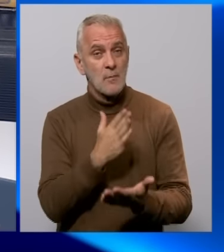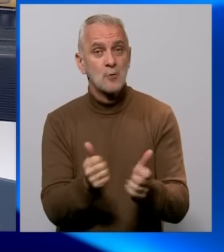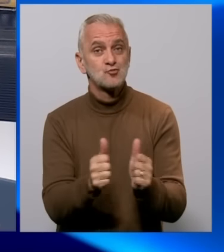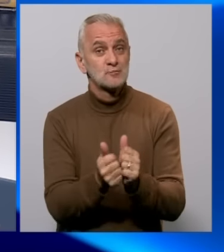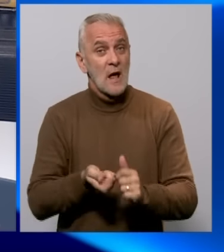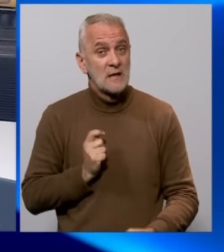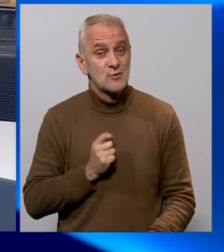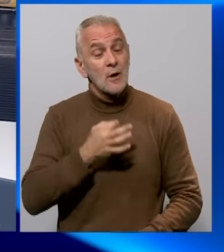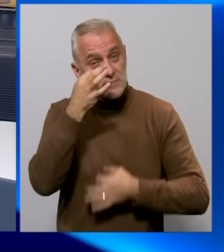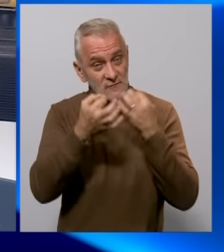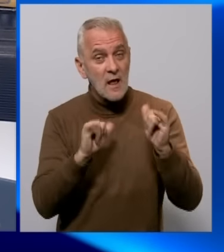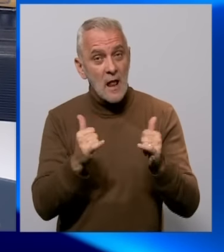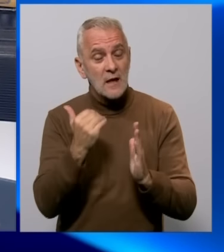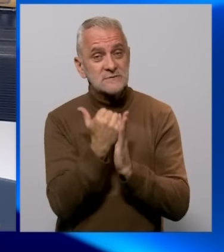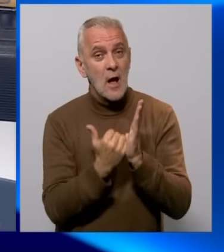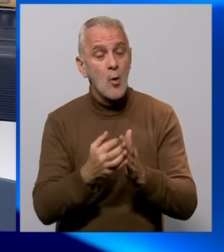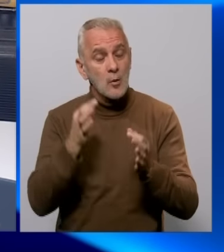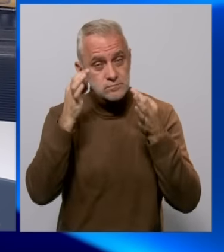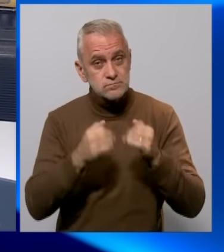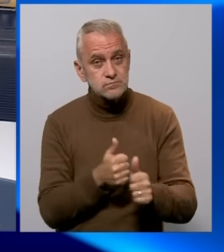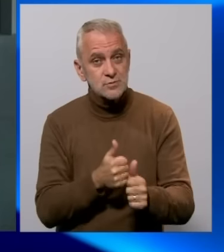i provjerila da li se zakon poštuje.